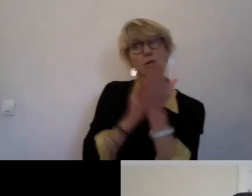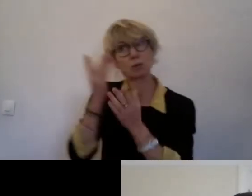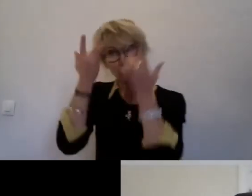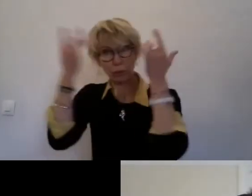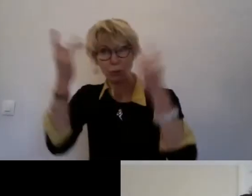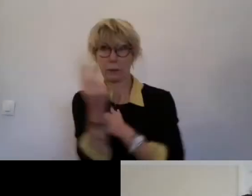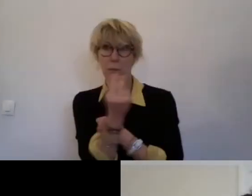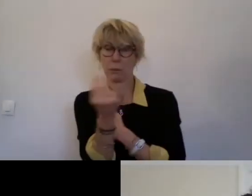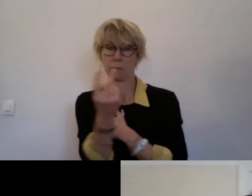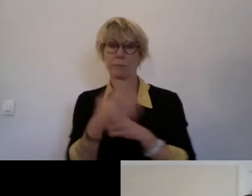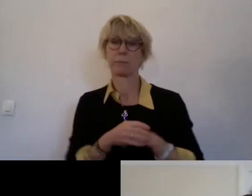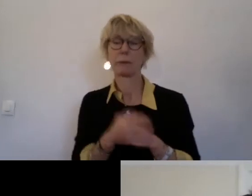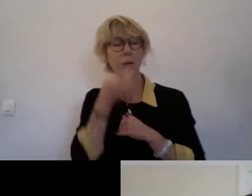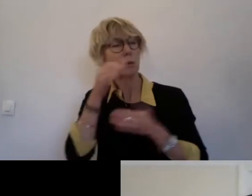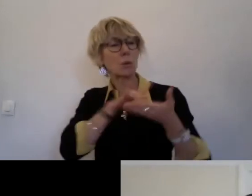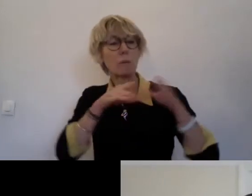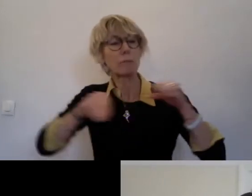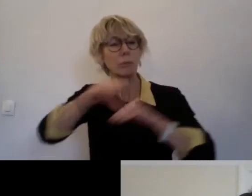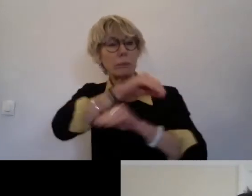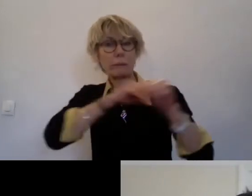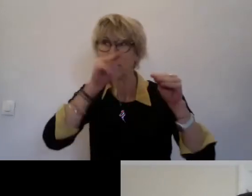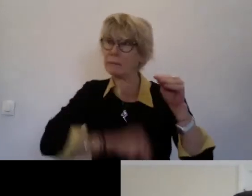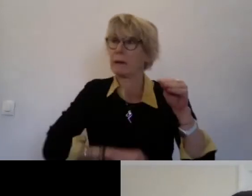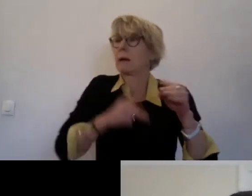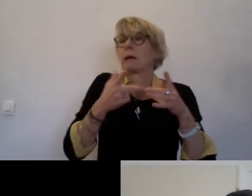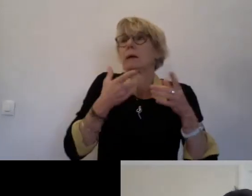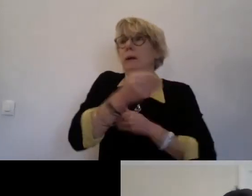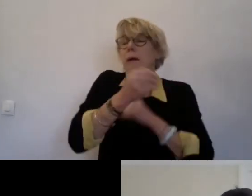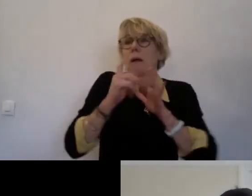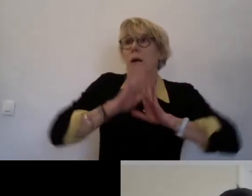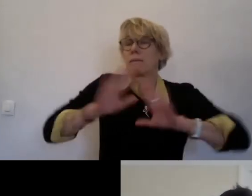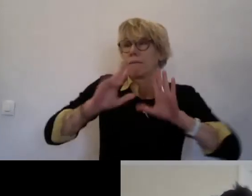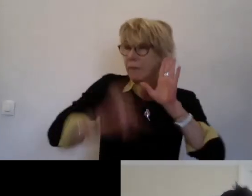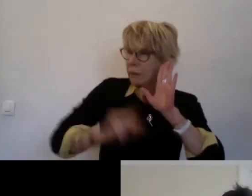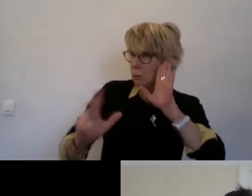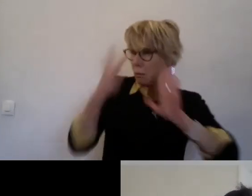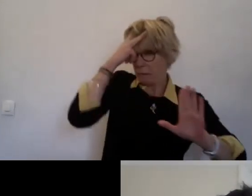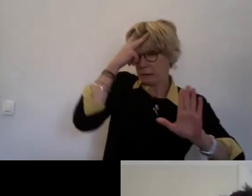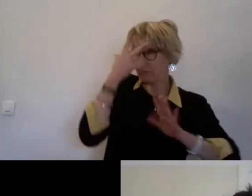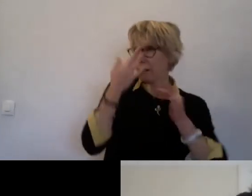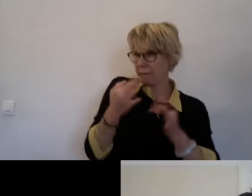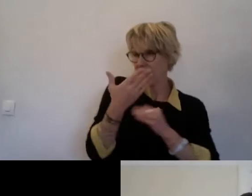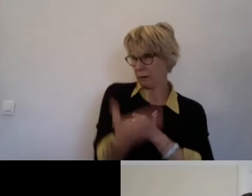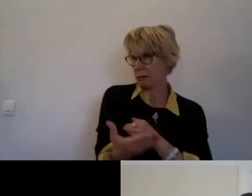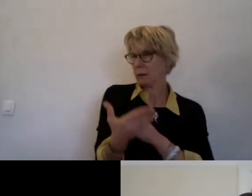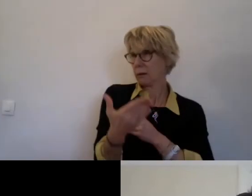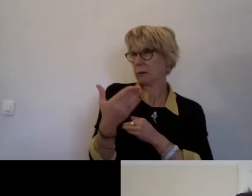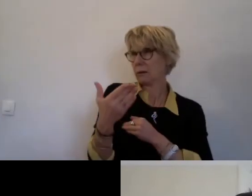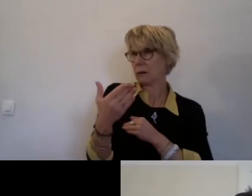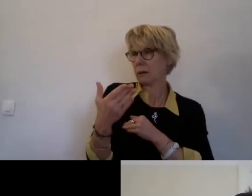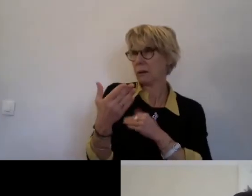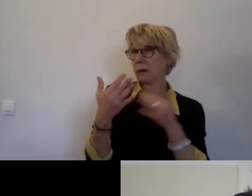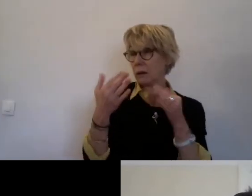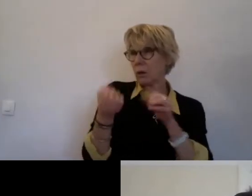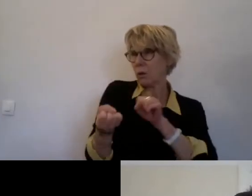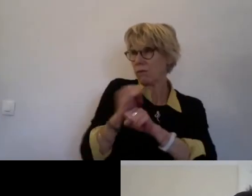On sait que ces publics ont été très impactés par la crise sanitaire, mais les structures qui les accompagnent sont également très impactées